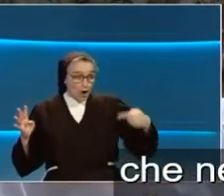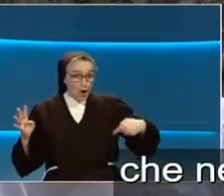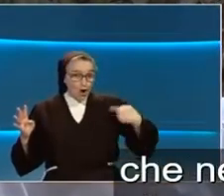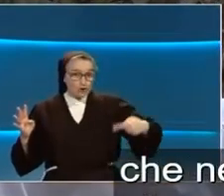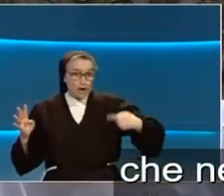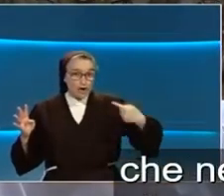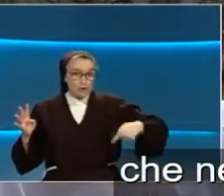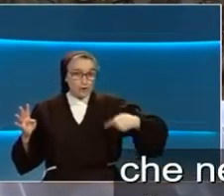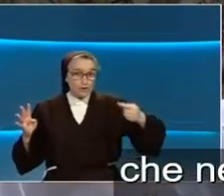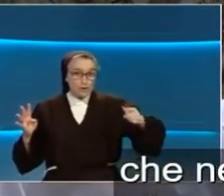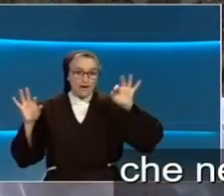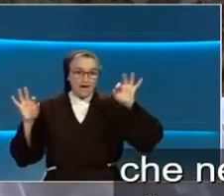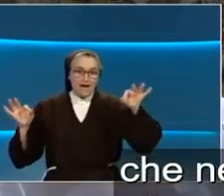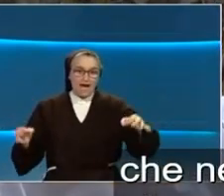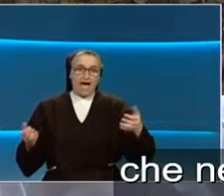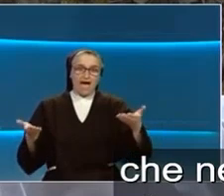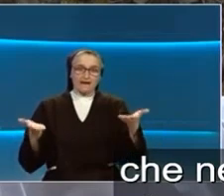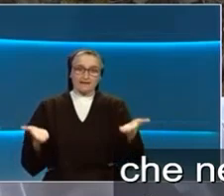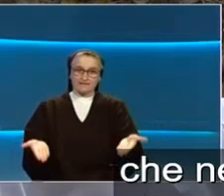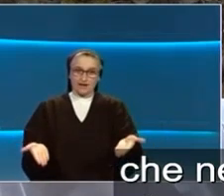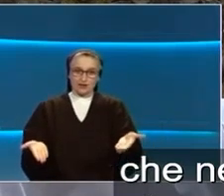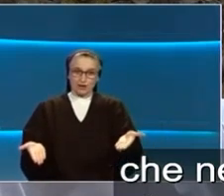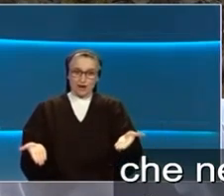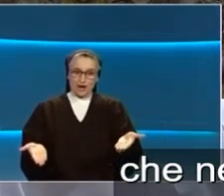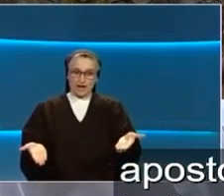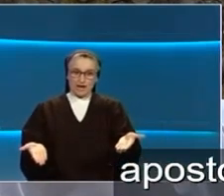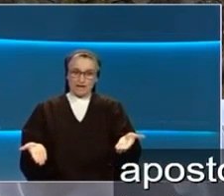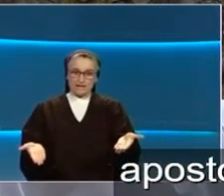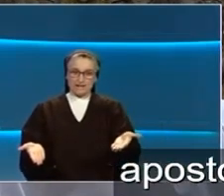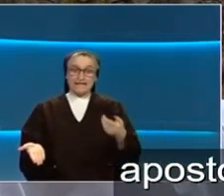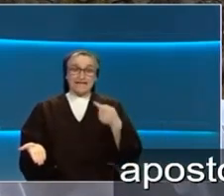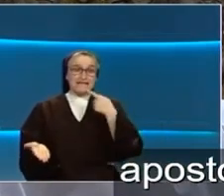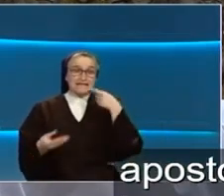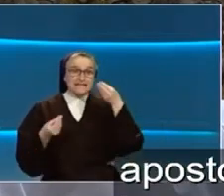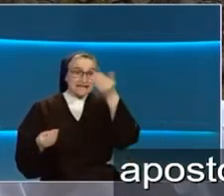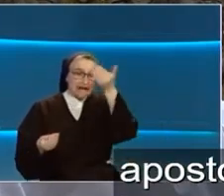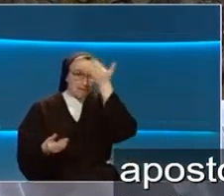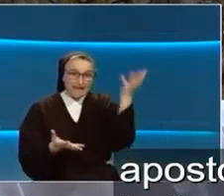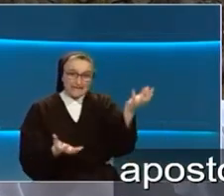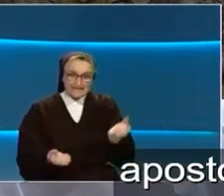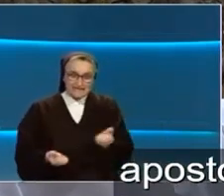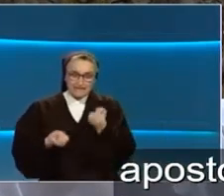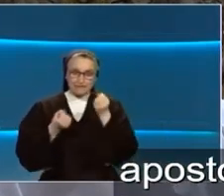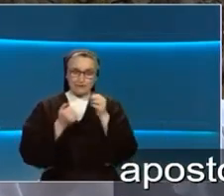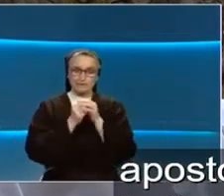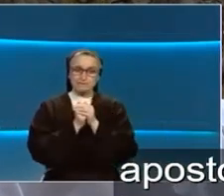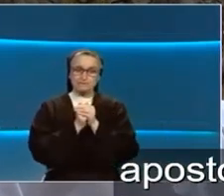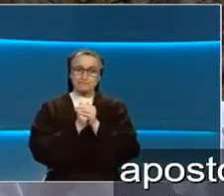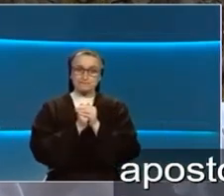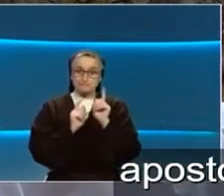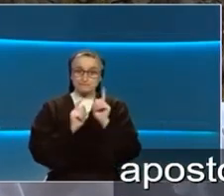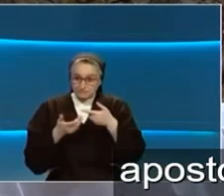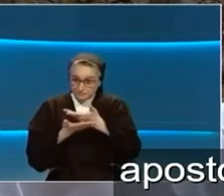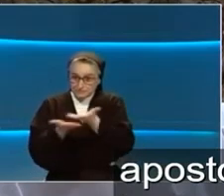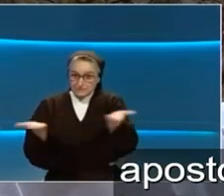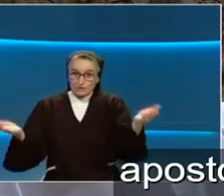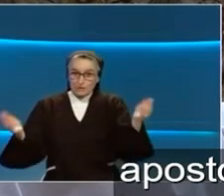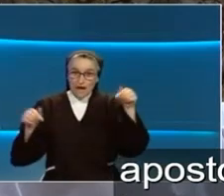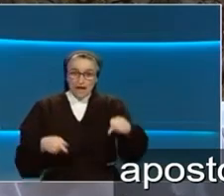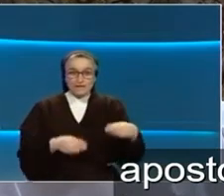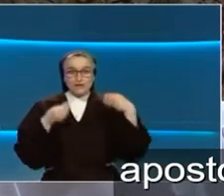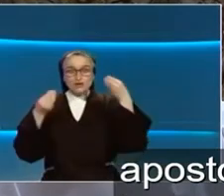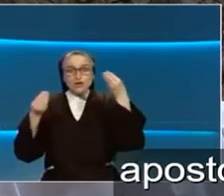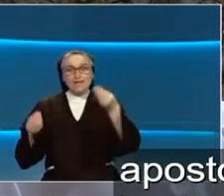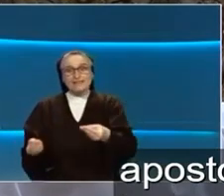loro successori è stato comunicato ai battezzati. Anche voi dunque